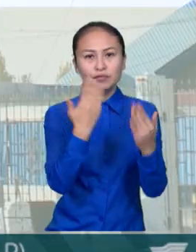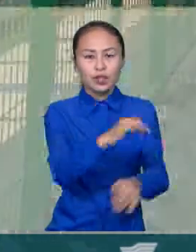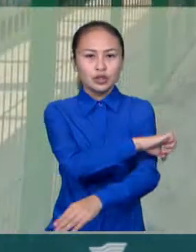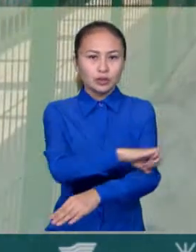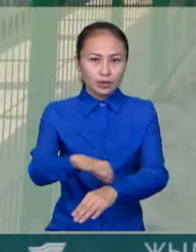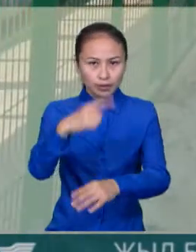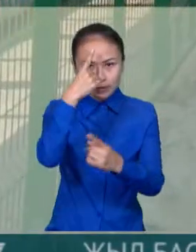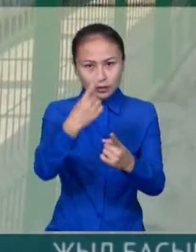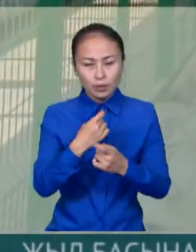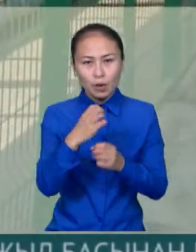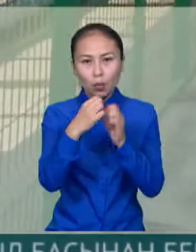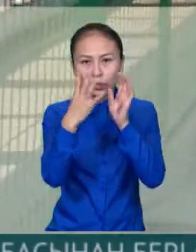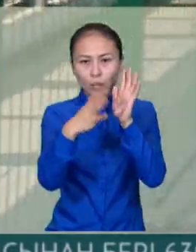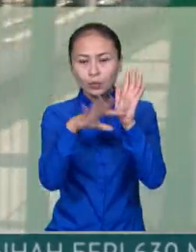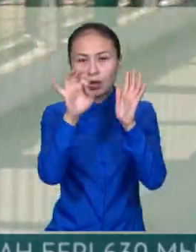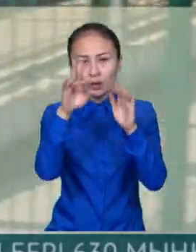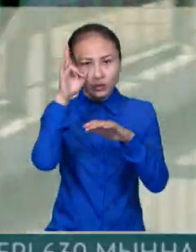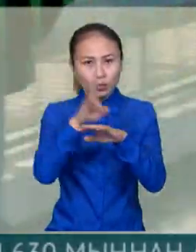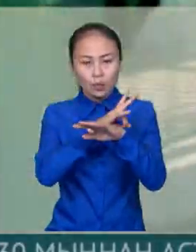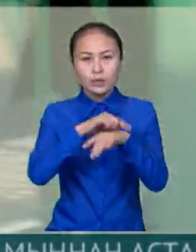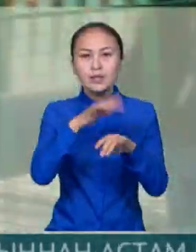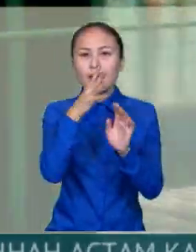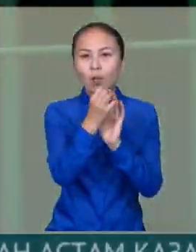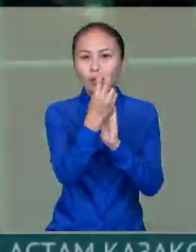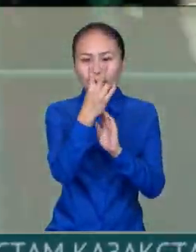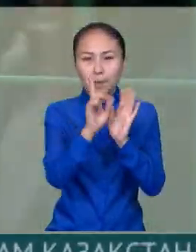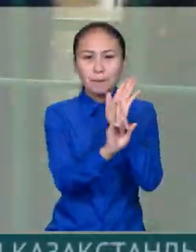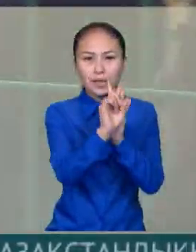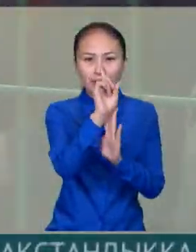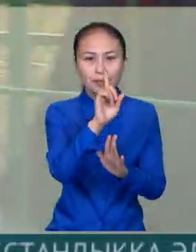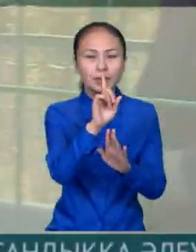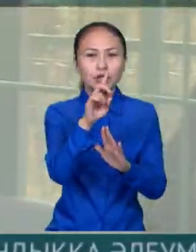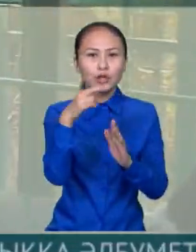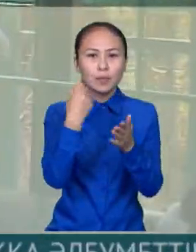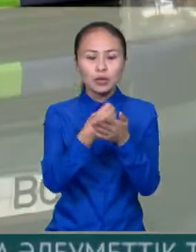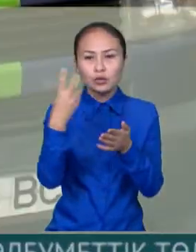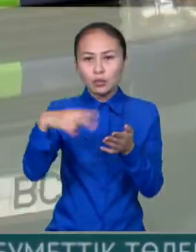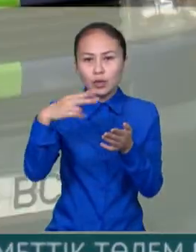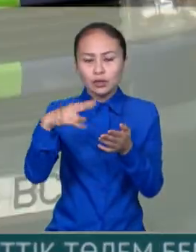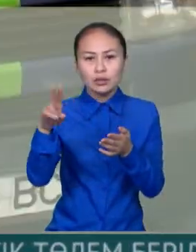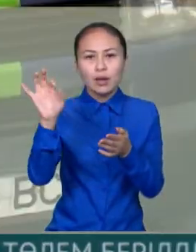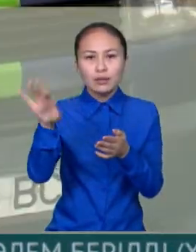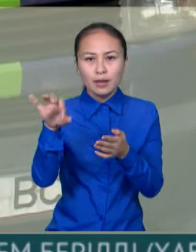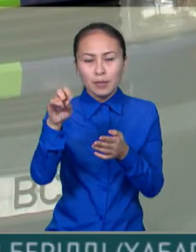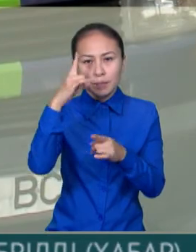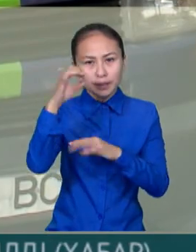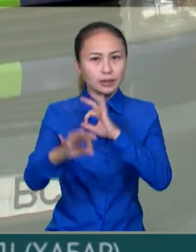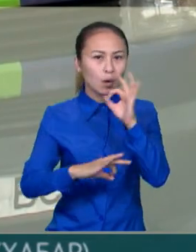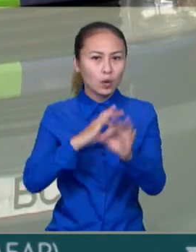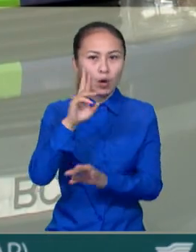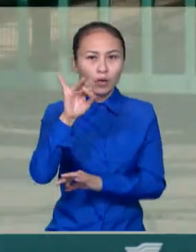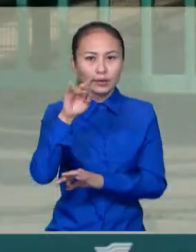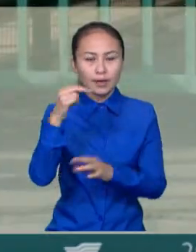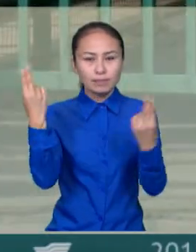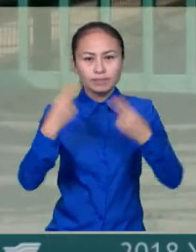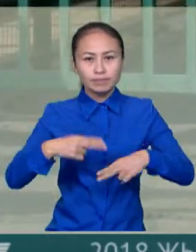мәліметіне жүгінсек, 19 қазан түнгі сағат 12:00-ден бастап, 20 қазан түнгі сағат 12:00-ге дейін, яғни бір тәулік ішінде Қордай